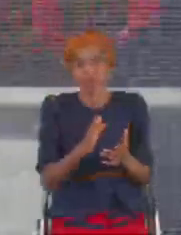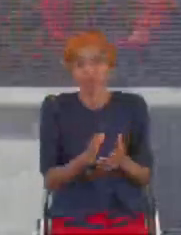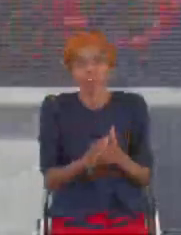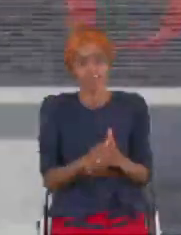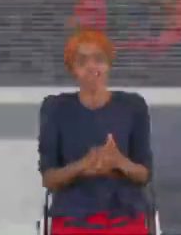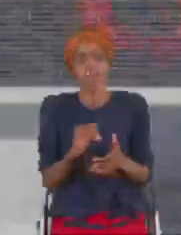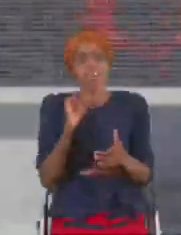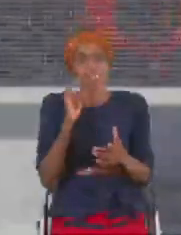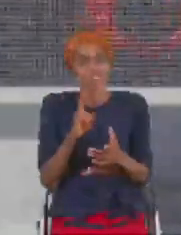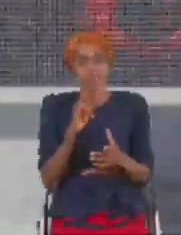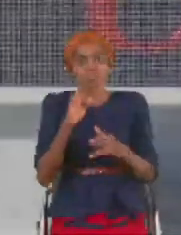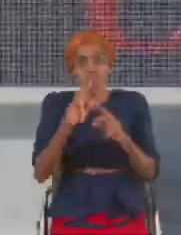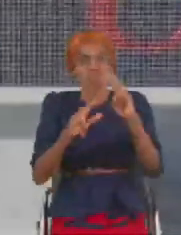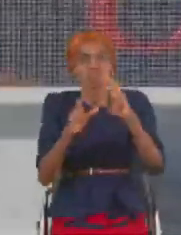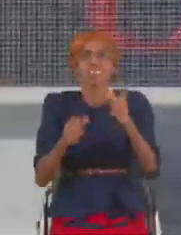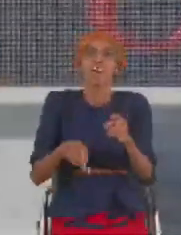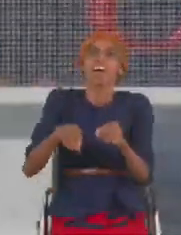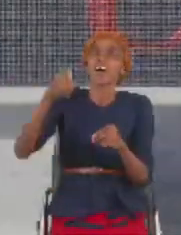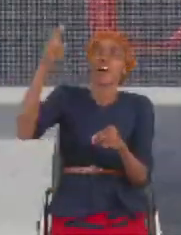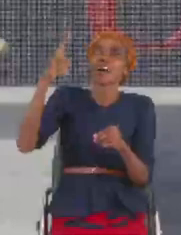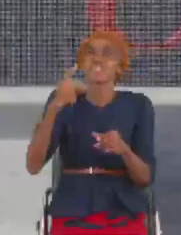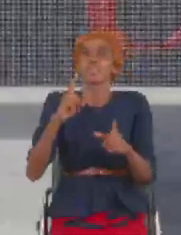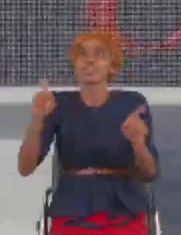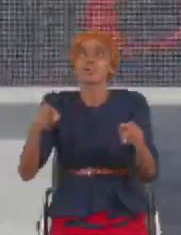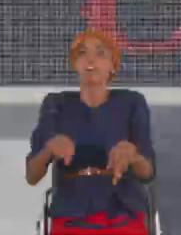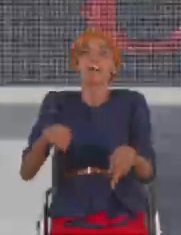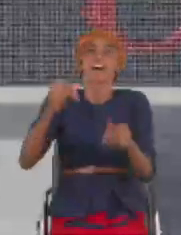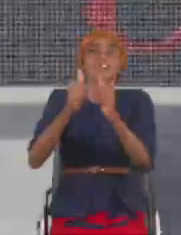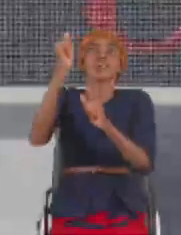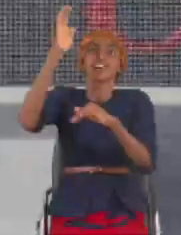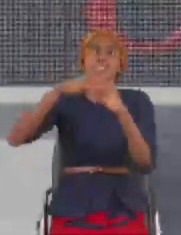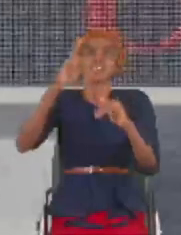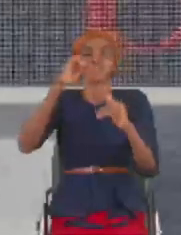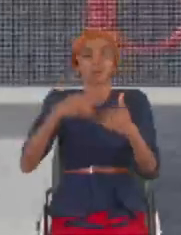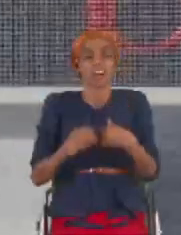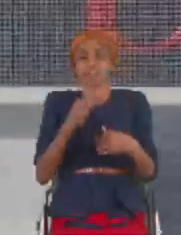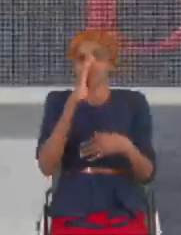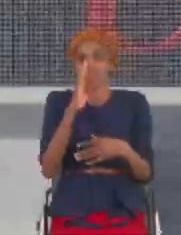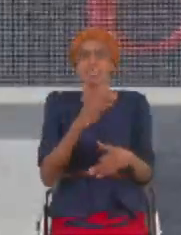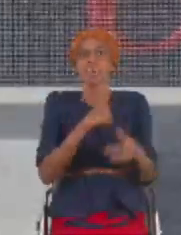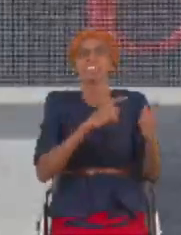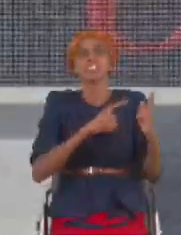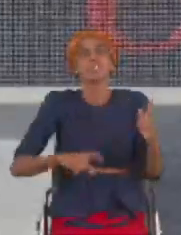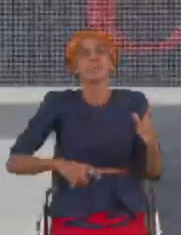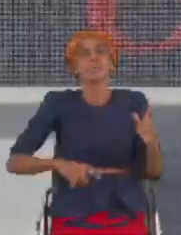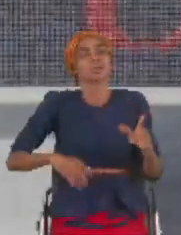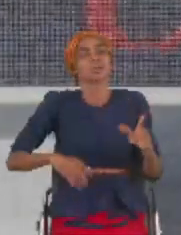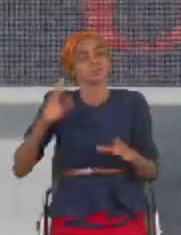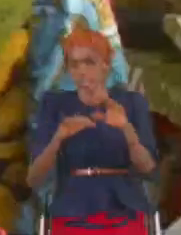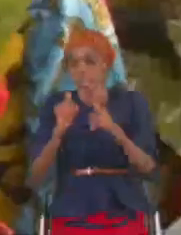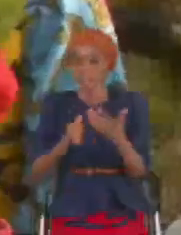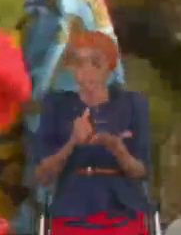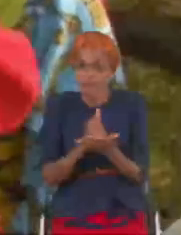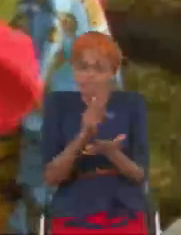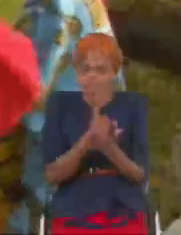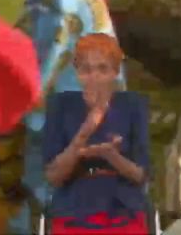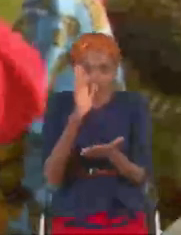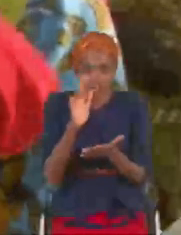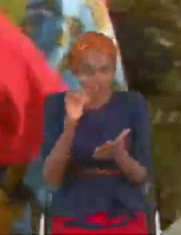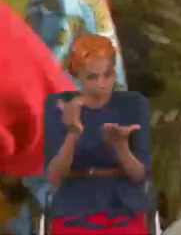tirera plus au sirha plus haut plus quand tu la fais pas le passé et le seigneur va